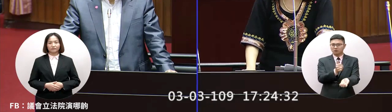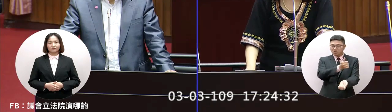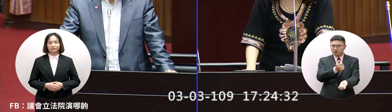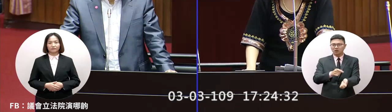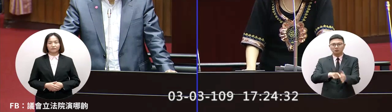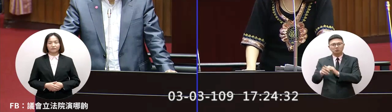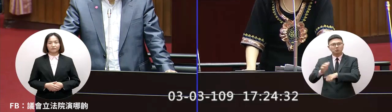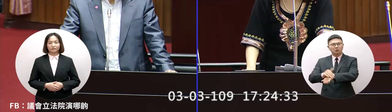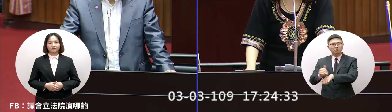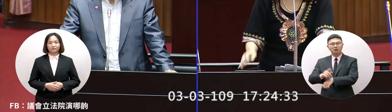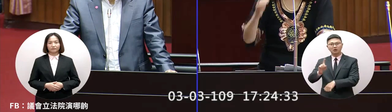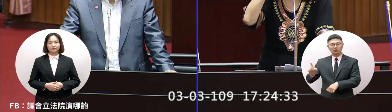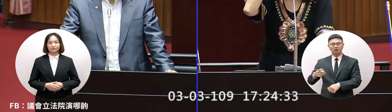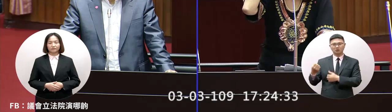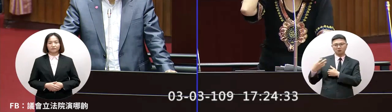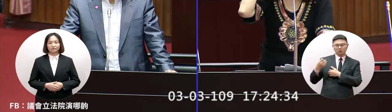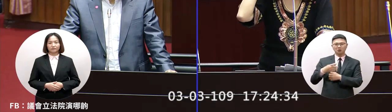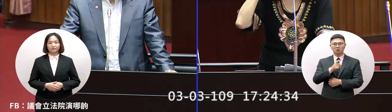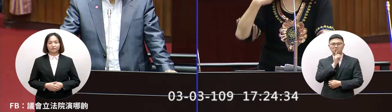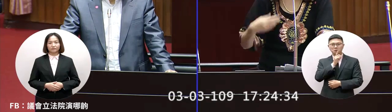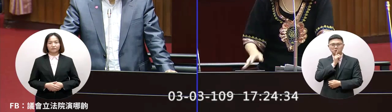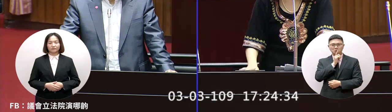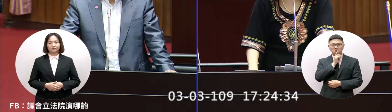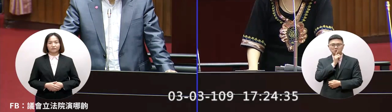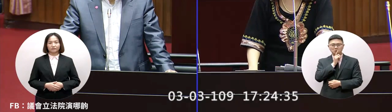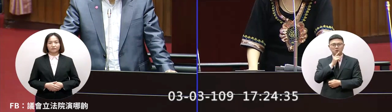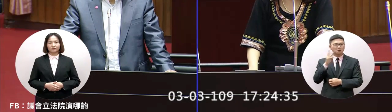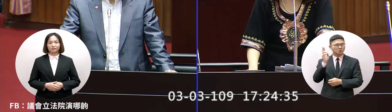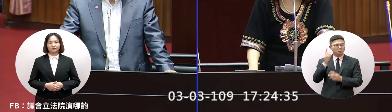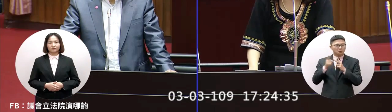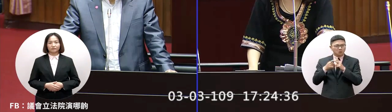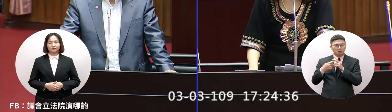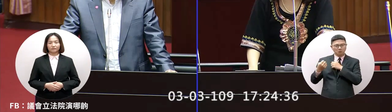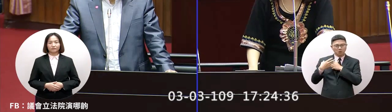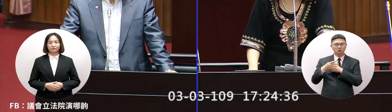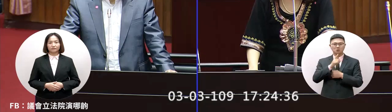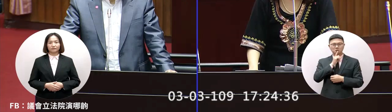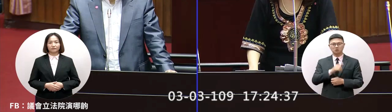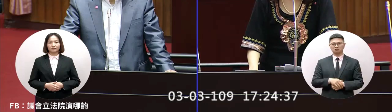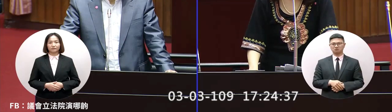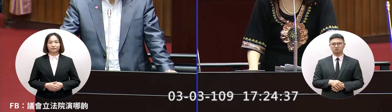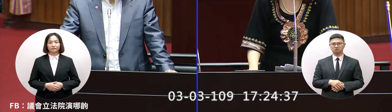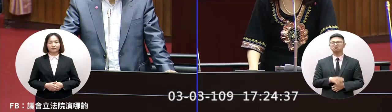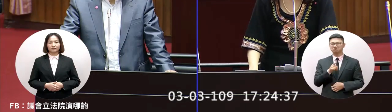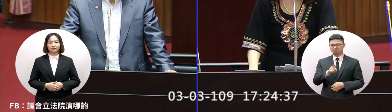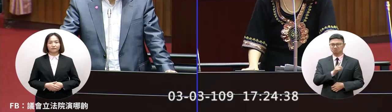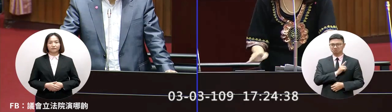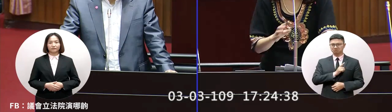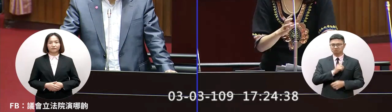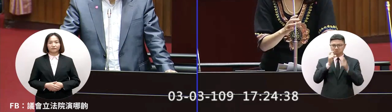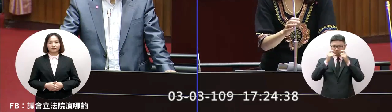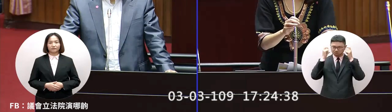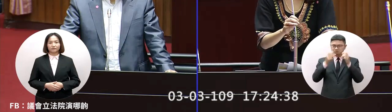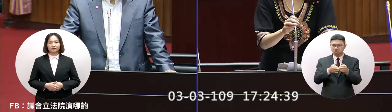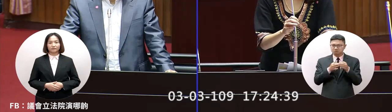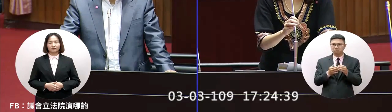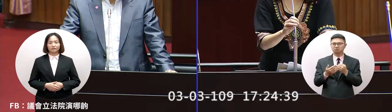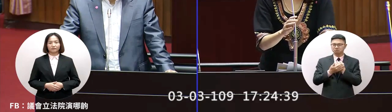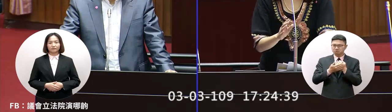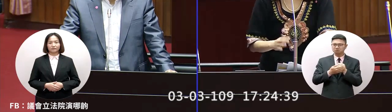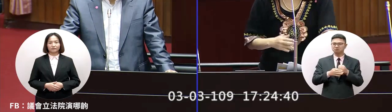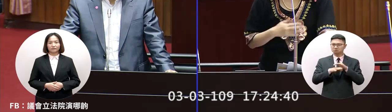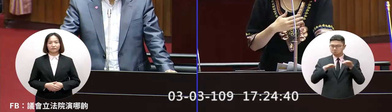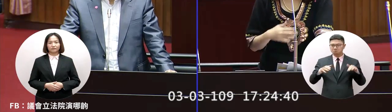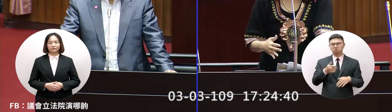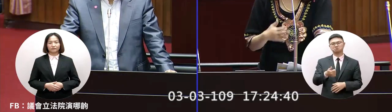家，都会私下小心、小声的告诉我说：“立文委员，你还是要戴口罩比较安全啊。”所以